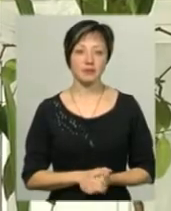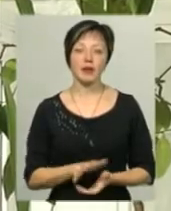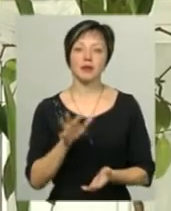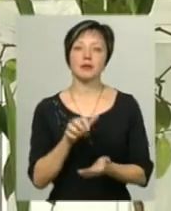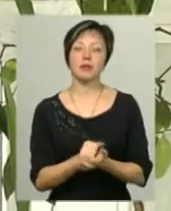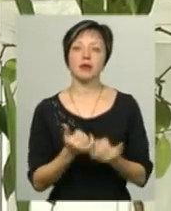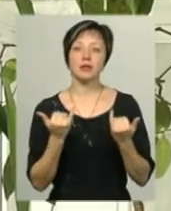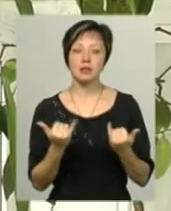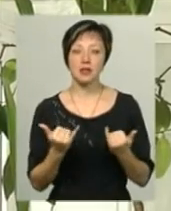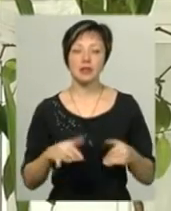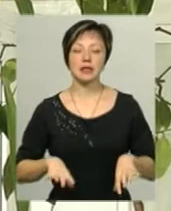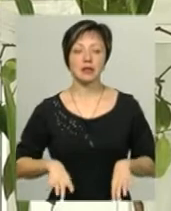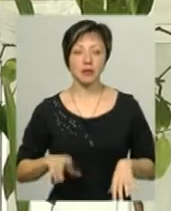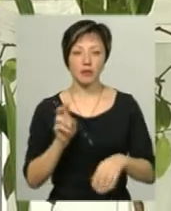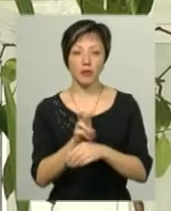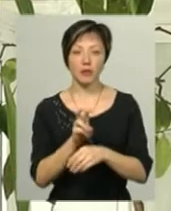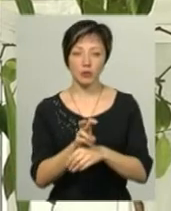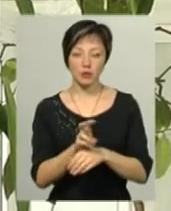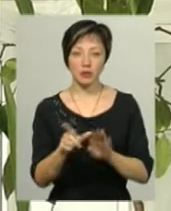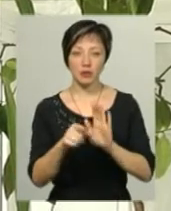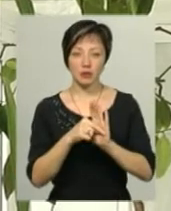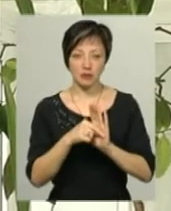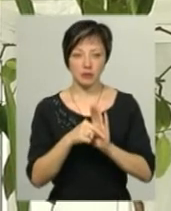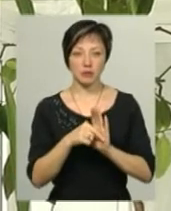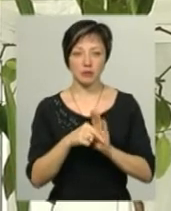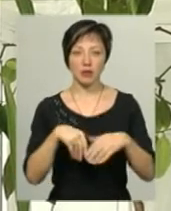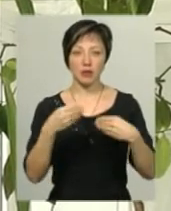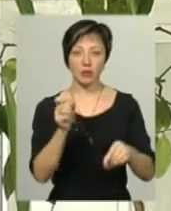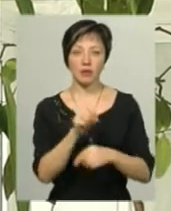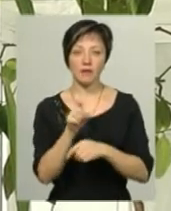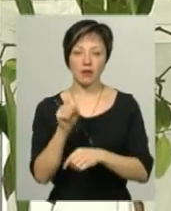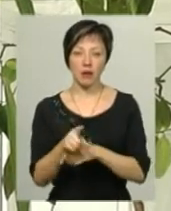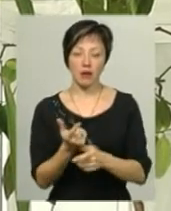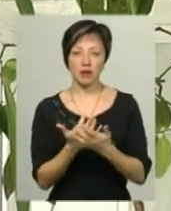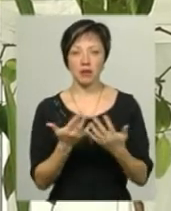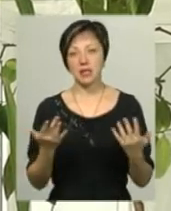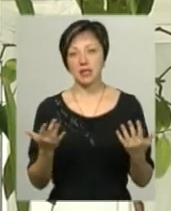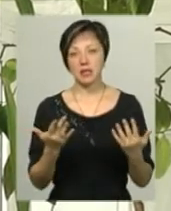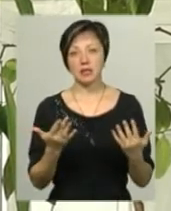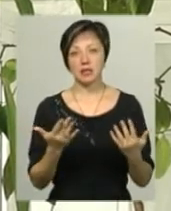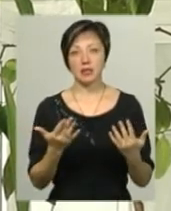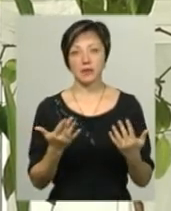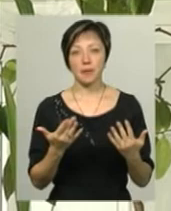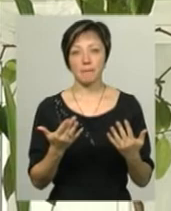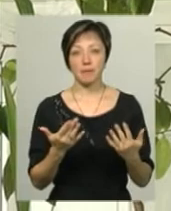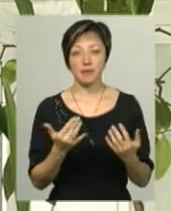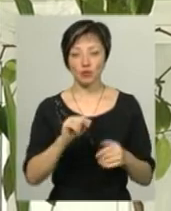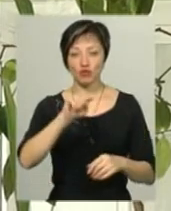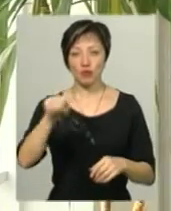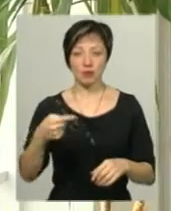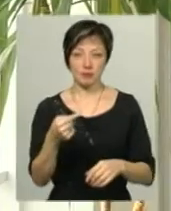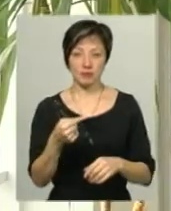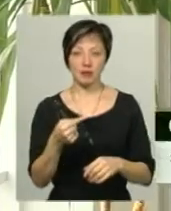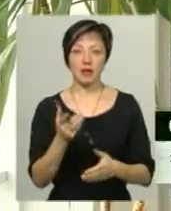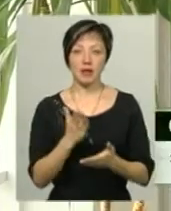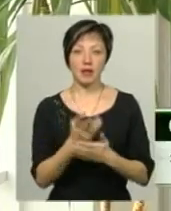Займаються зараз з ними тренера, які приходять з ними, вони їм дають задачі, які вони проводять цю годину часу.